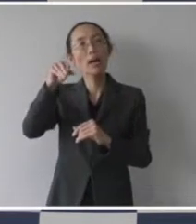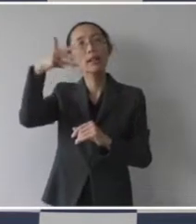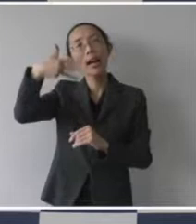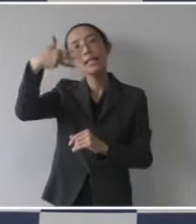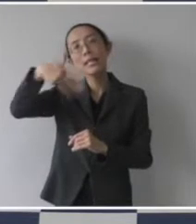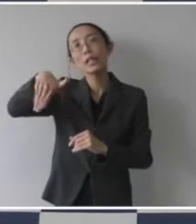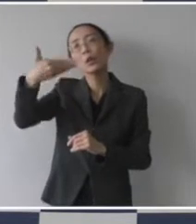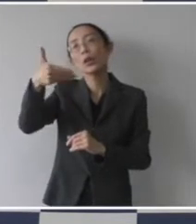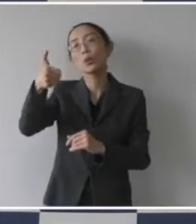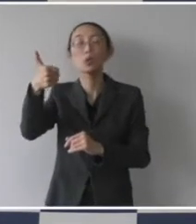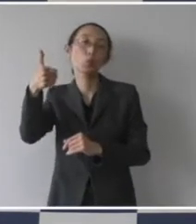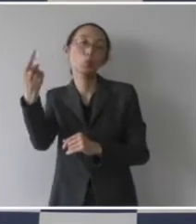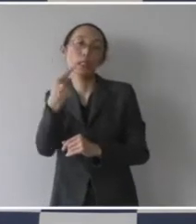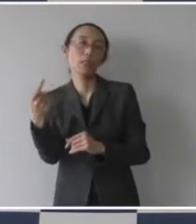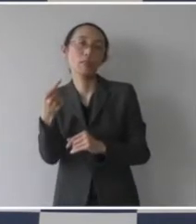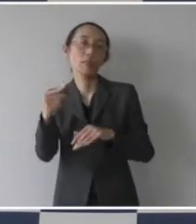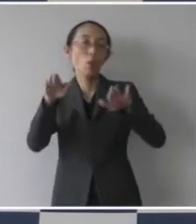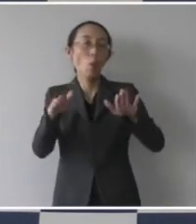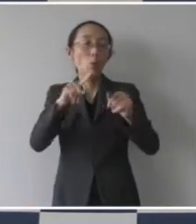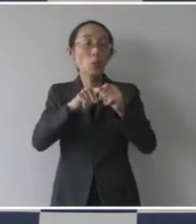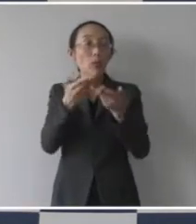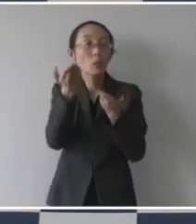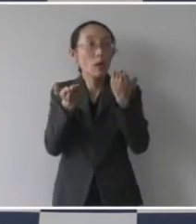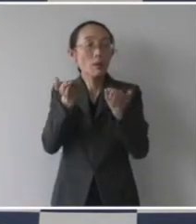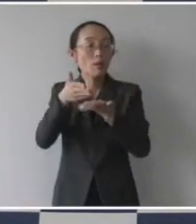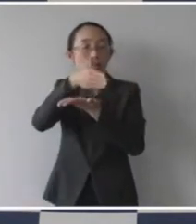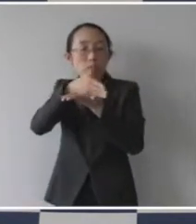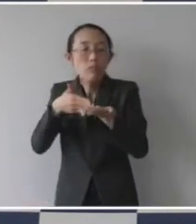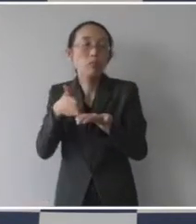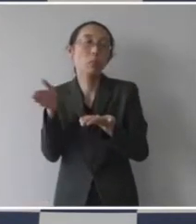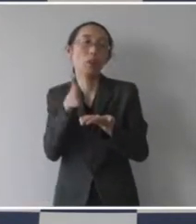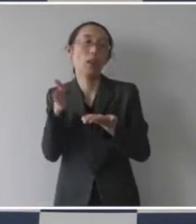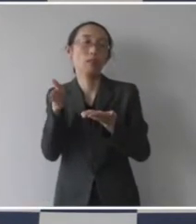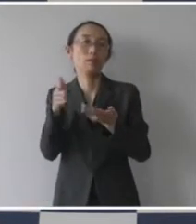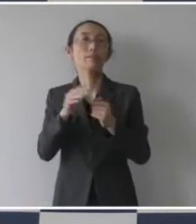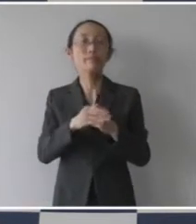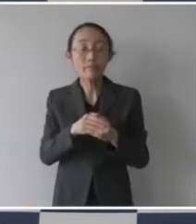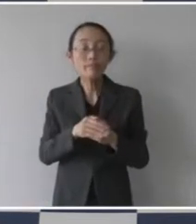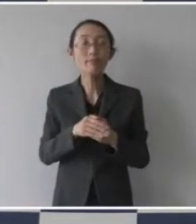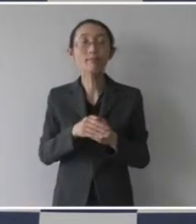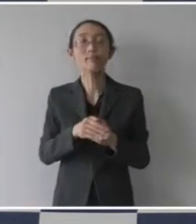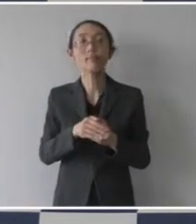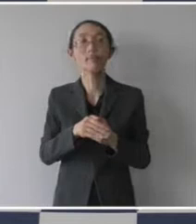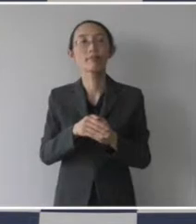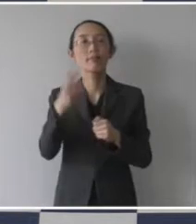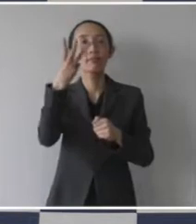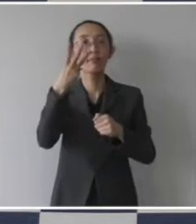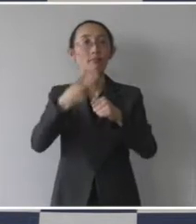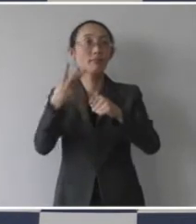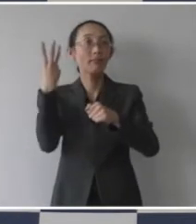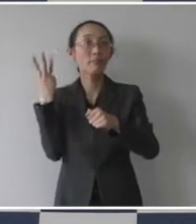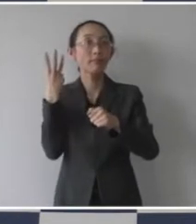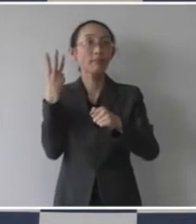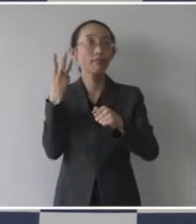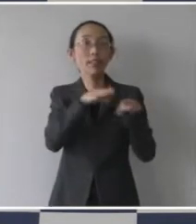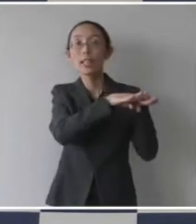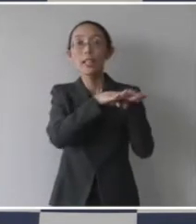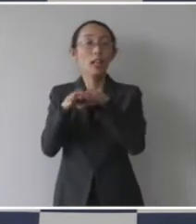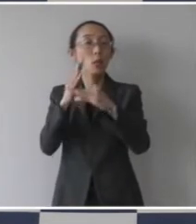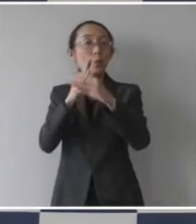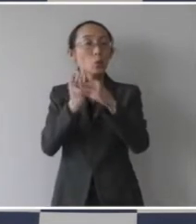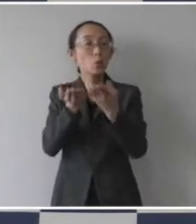5万8955人と、まあ、半分だったわけでありますが、で令和元年のゴールデンウィークと比べ